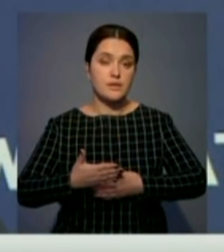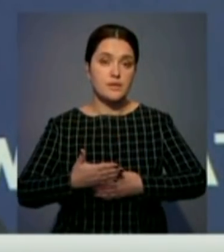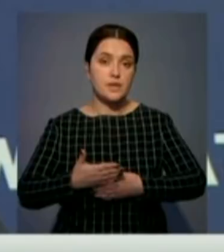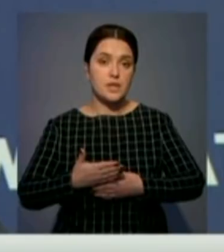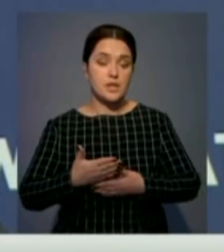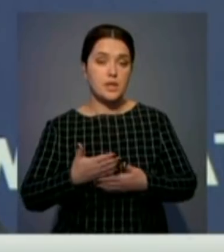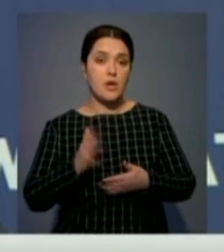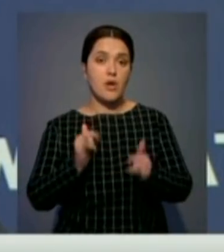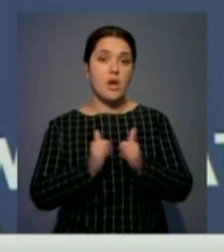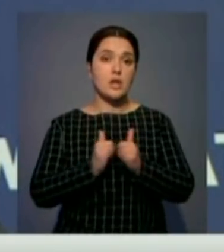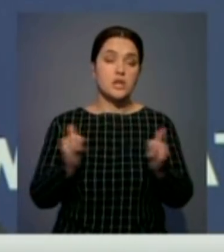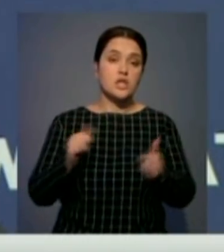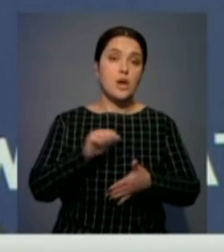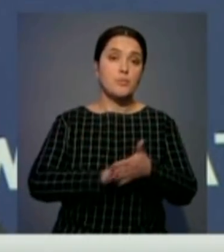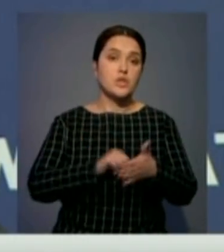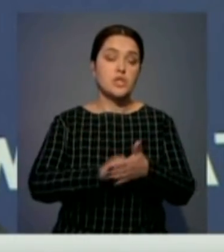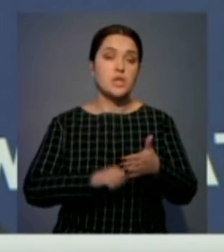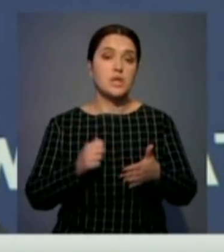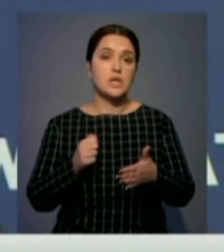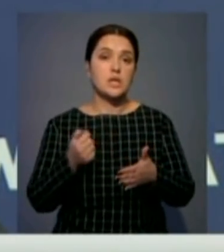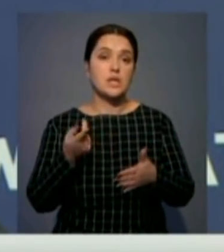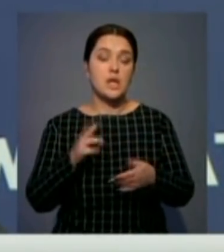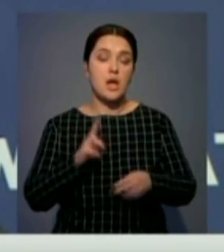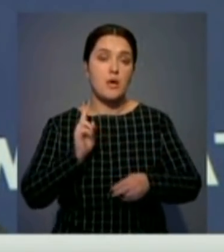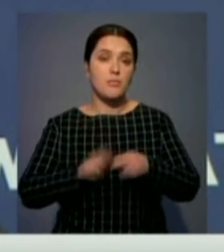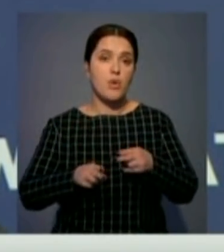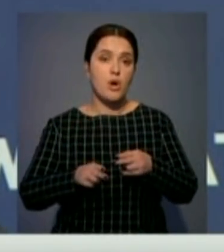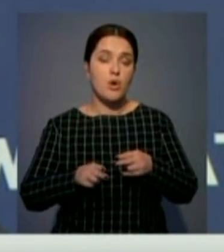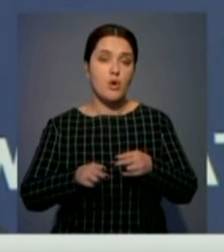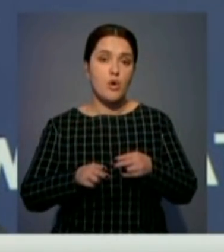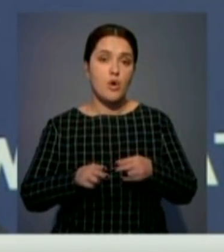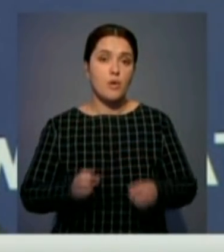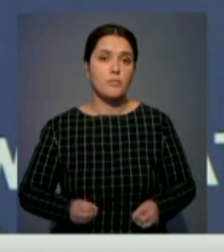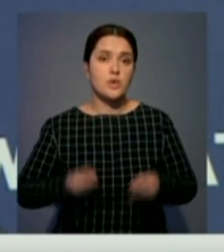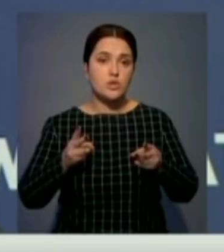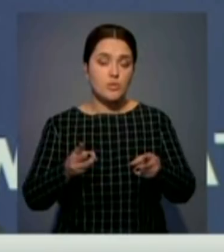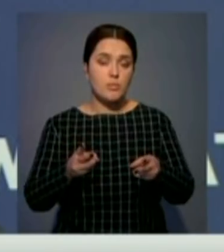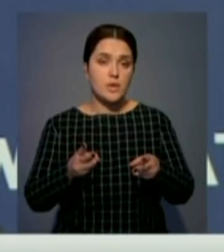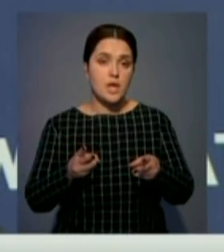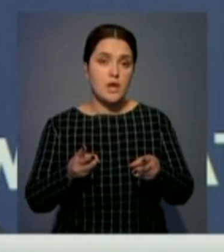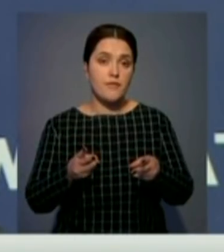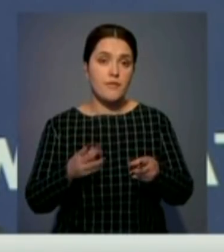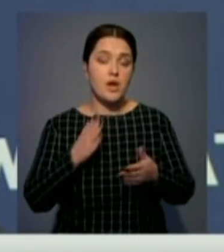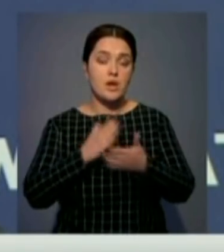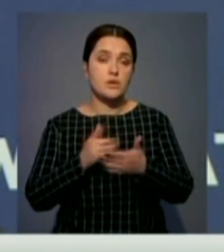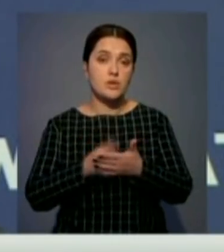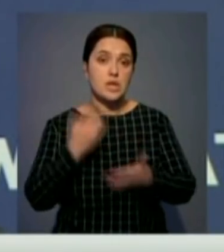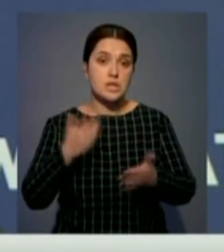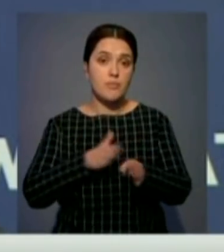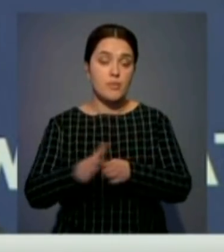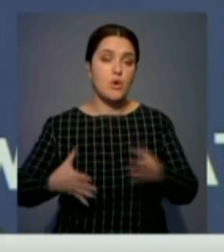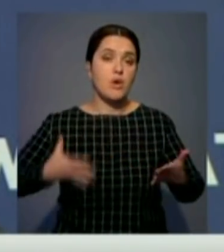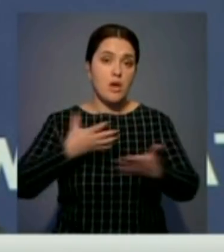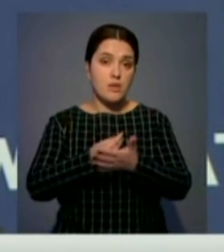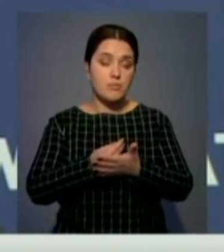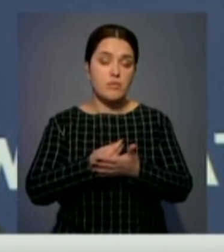того, расширили основания для прекращения уголовного преследования еще по трем составам преступления при полном возмещении